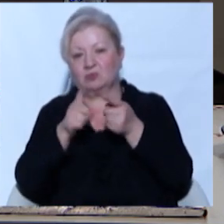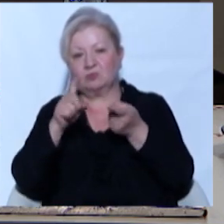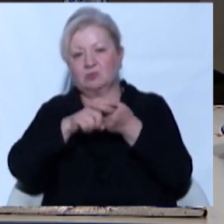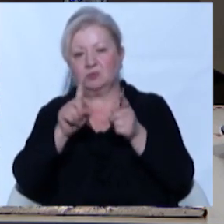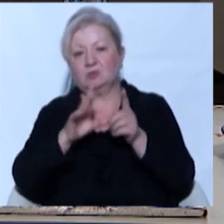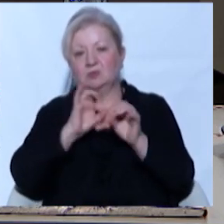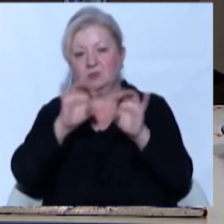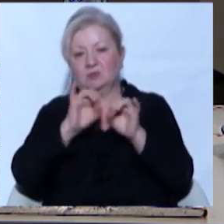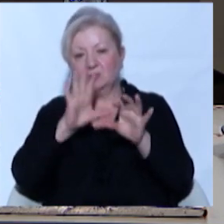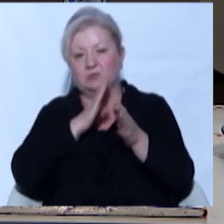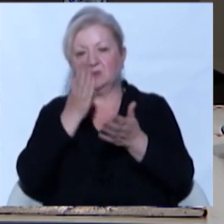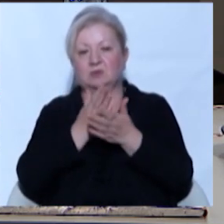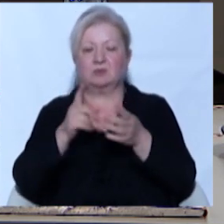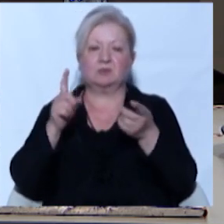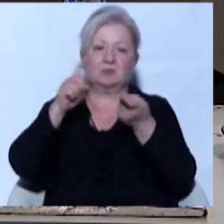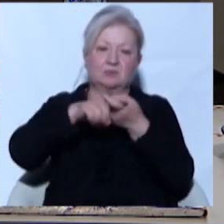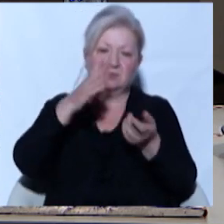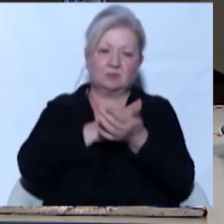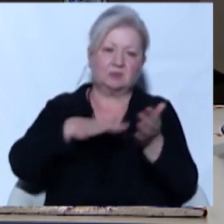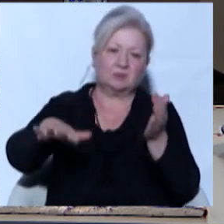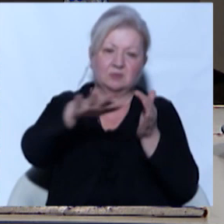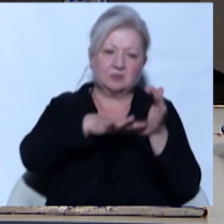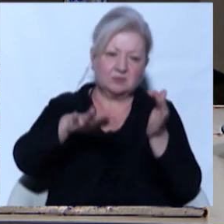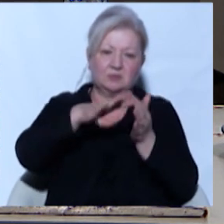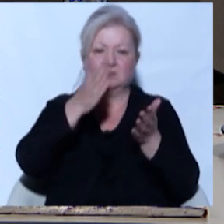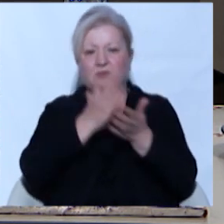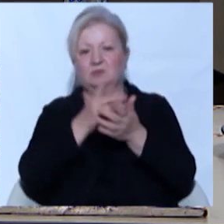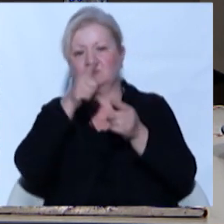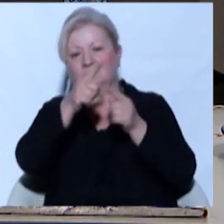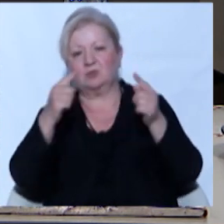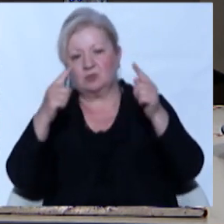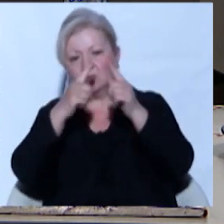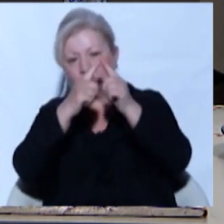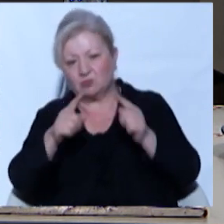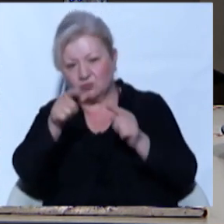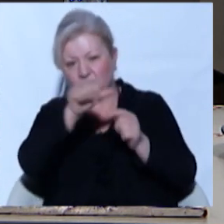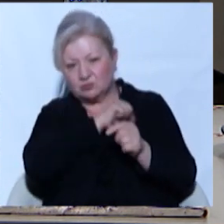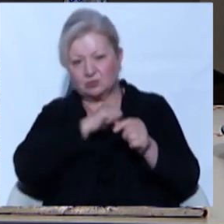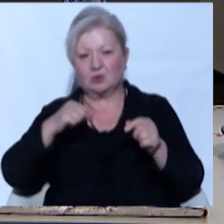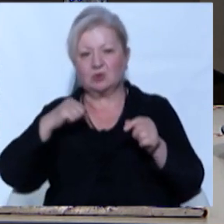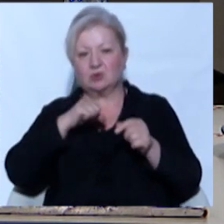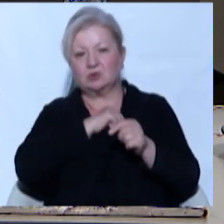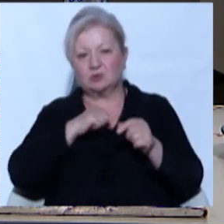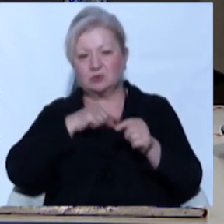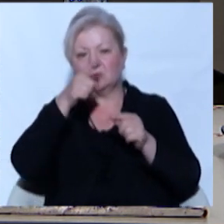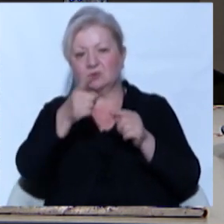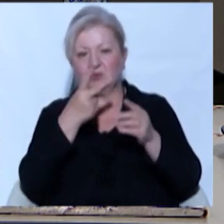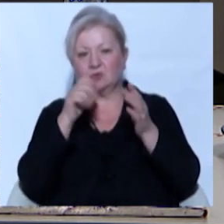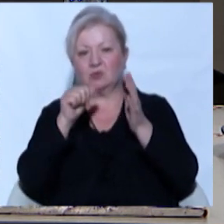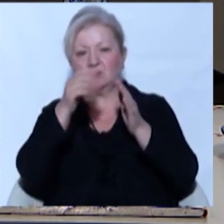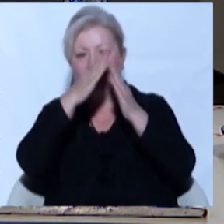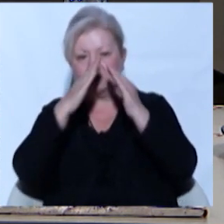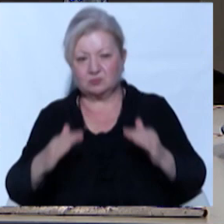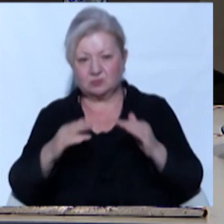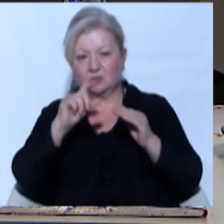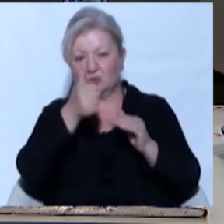არის დამოკიდებული გარემოზე, არის დამოკიდებული აი ამ ფიკუთხეზე, არის დამოკიდებული თვითონ პრიზმის გარდატეხის მაჩვენებელზე,